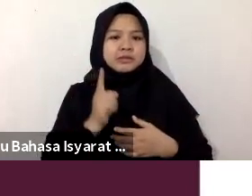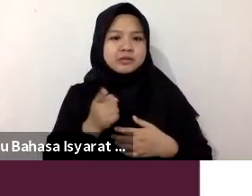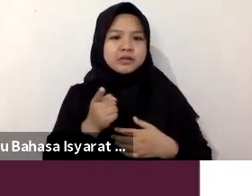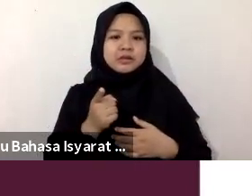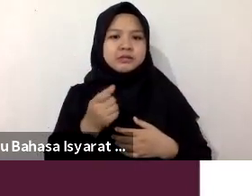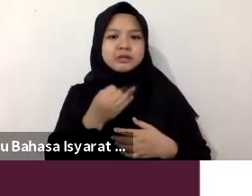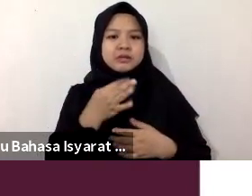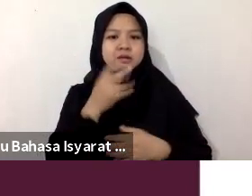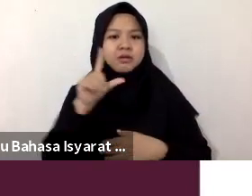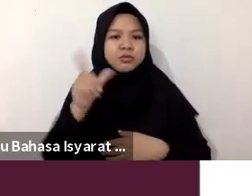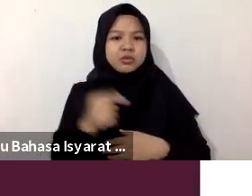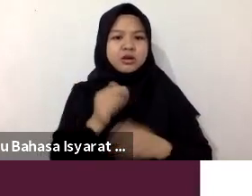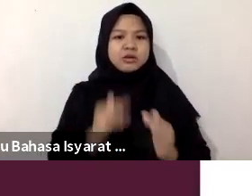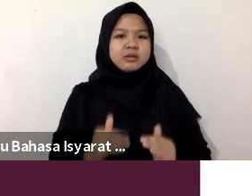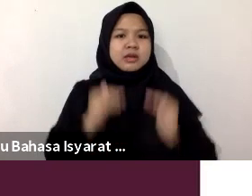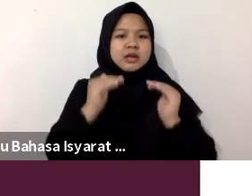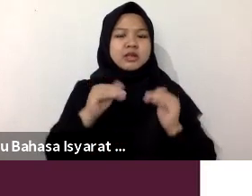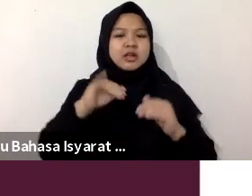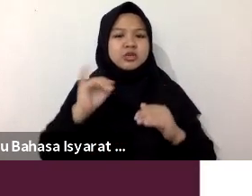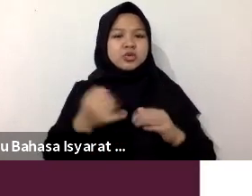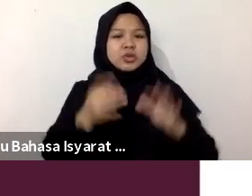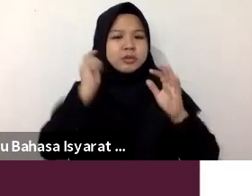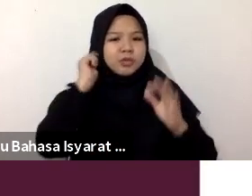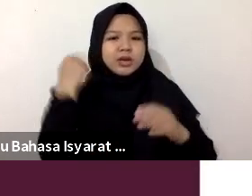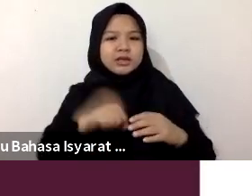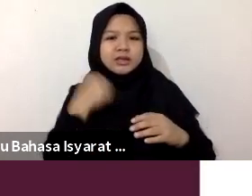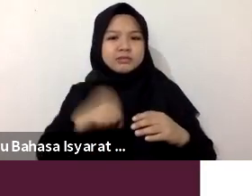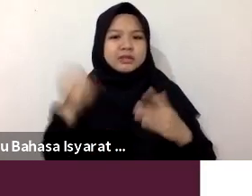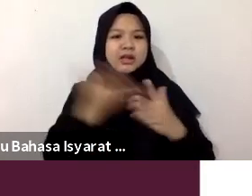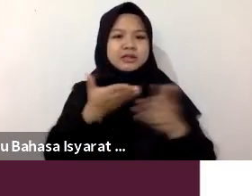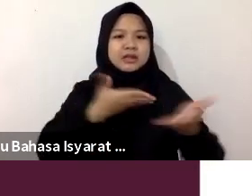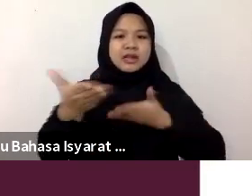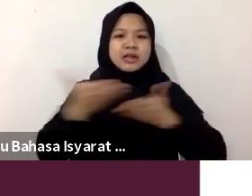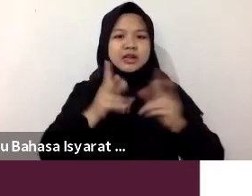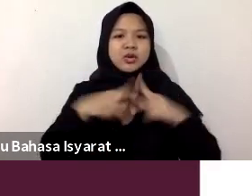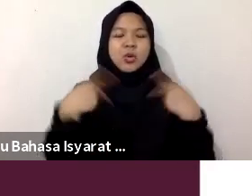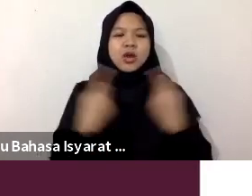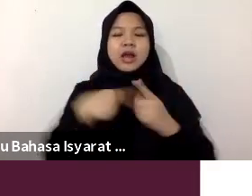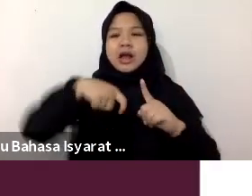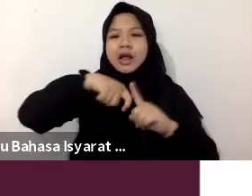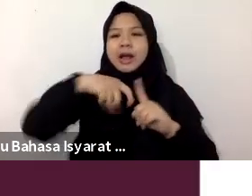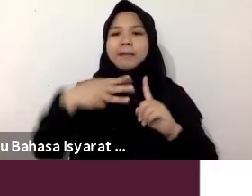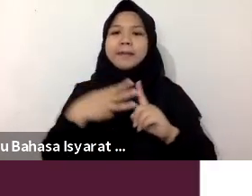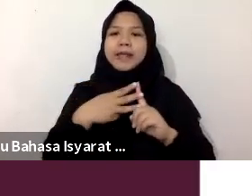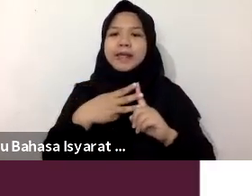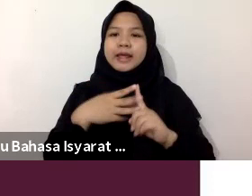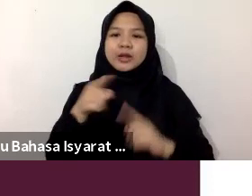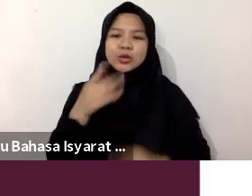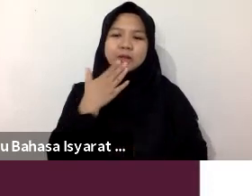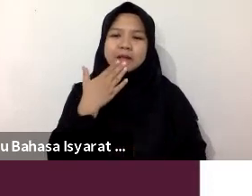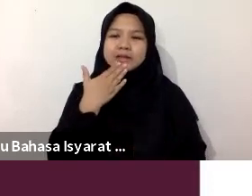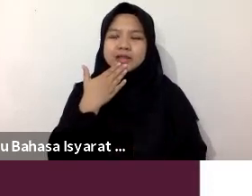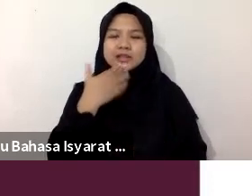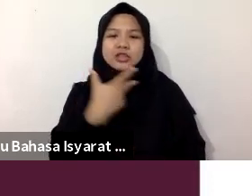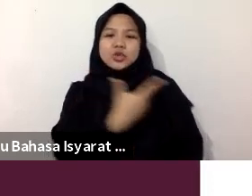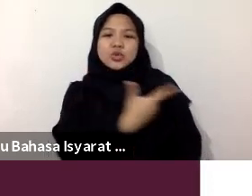dalam beberapa bulan peningkatan jutaan perempuan yang tidak dapat mengakses pelayanan keluarga berencana. Itu yang biasanya suntik